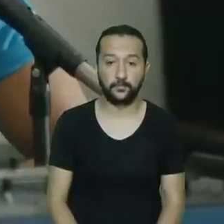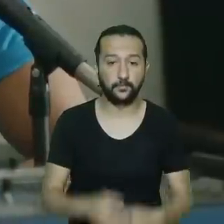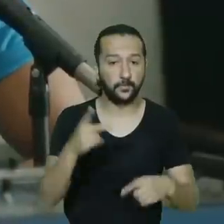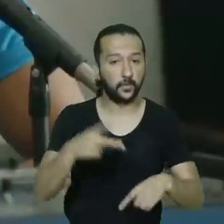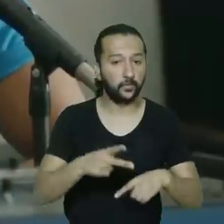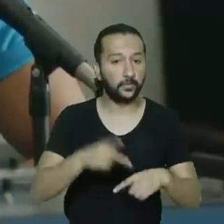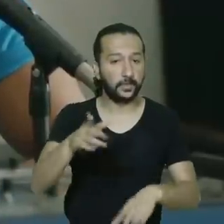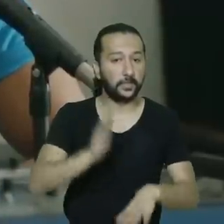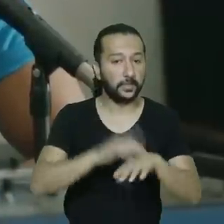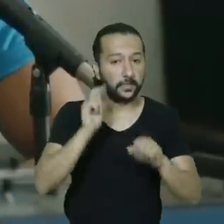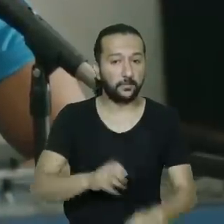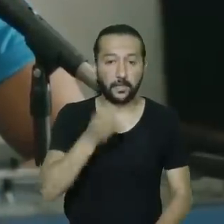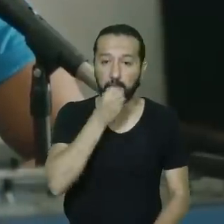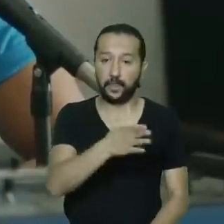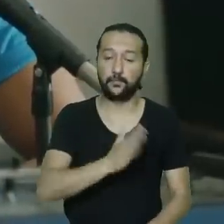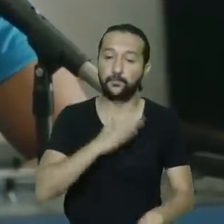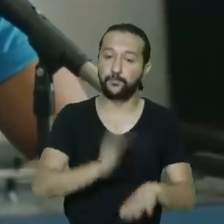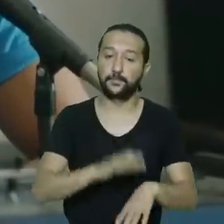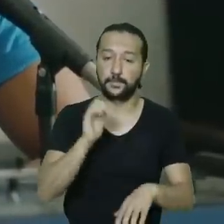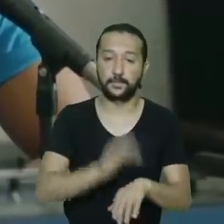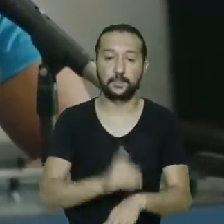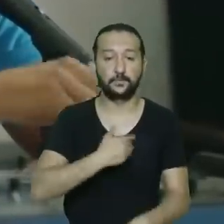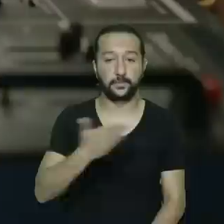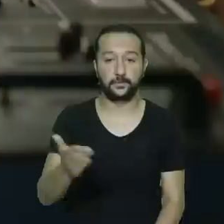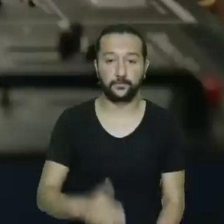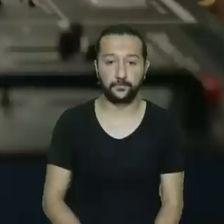Şimdi sen ne yapıyorsun? Ele vereceksin bizi be.